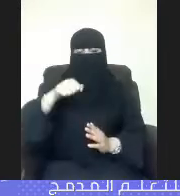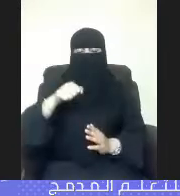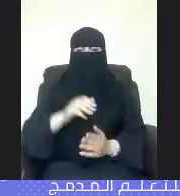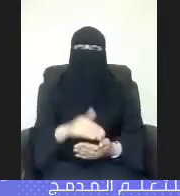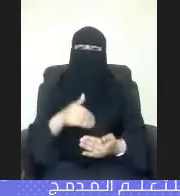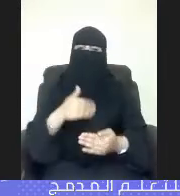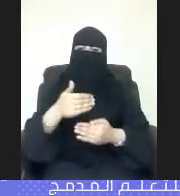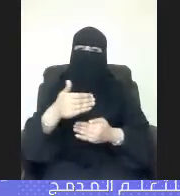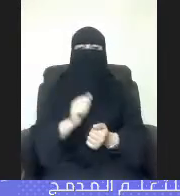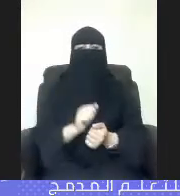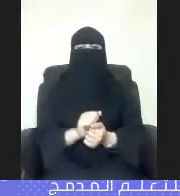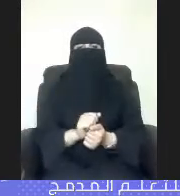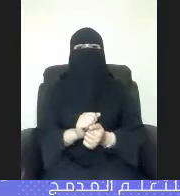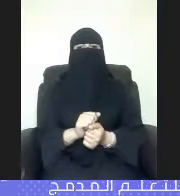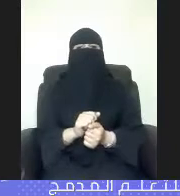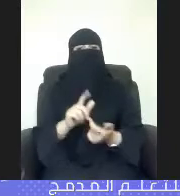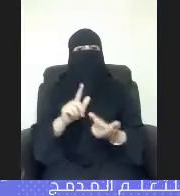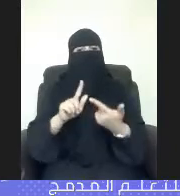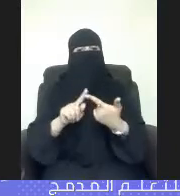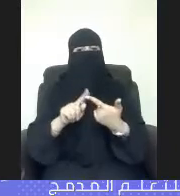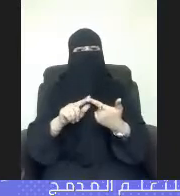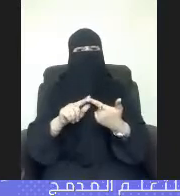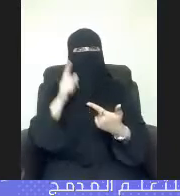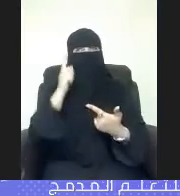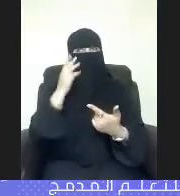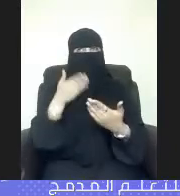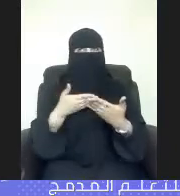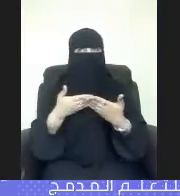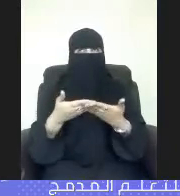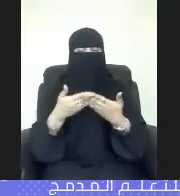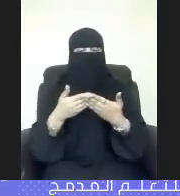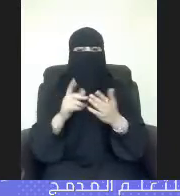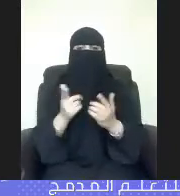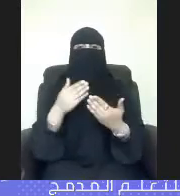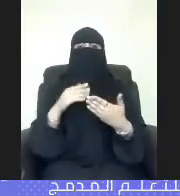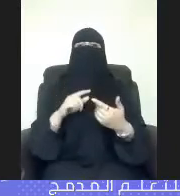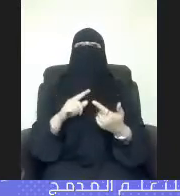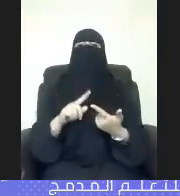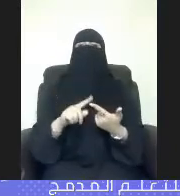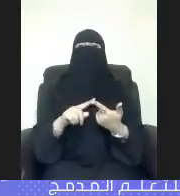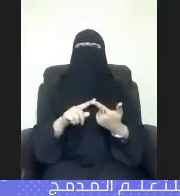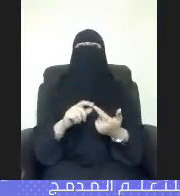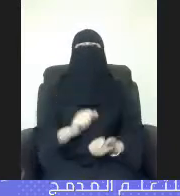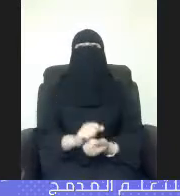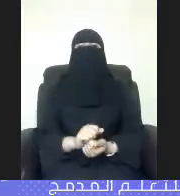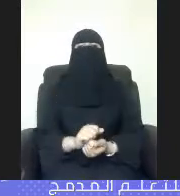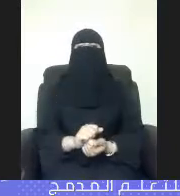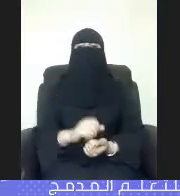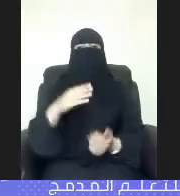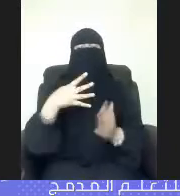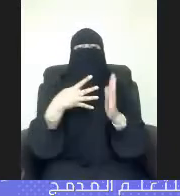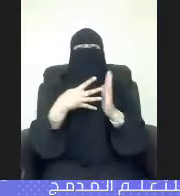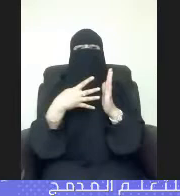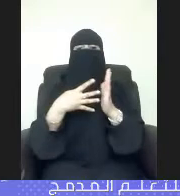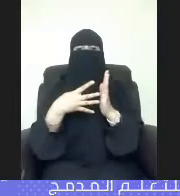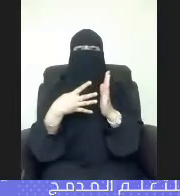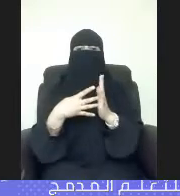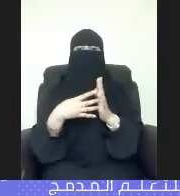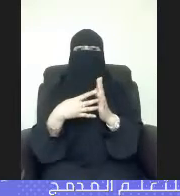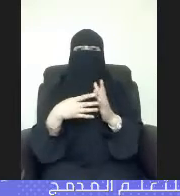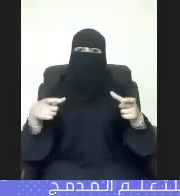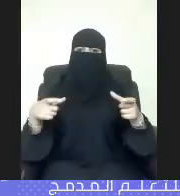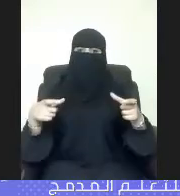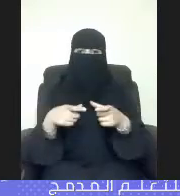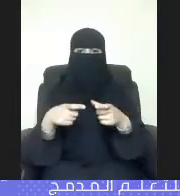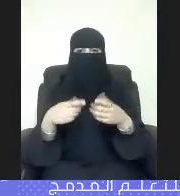ومتابعة من سعادة وكيل الجامعة للشؤون التعليمية والأكاديمية وبإدارة وتنفيذ فريق عمادة